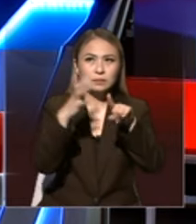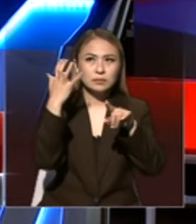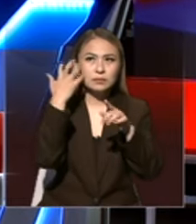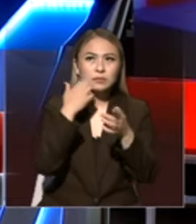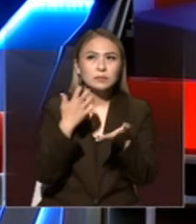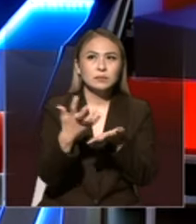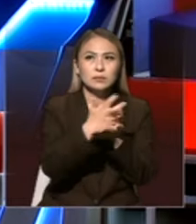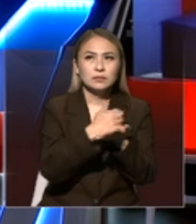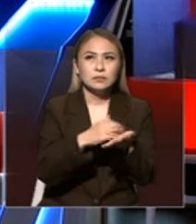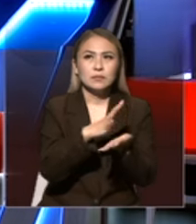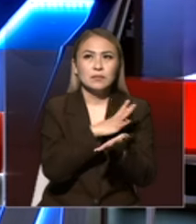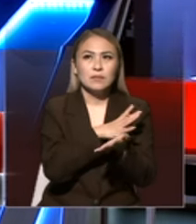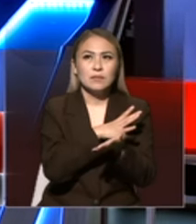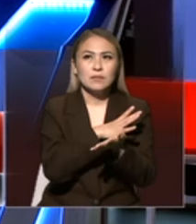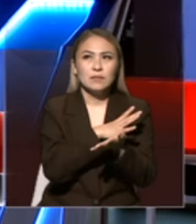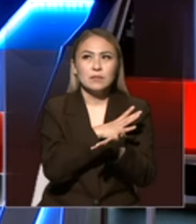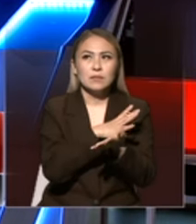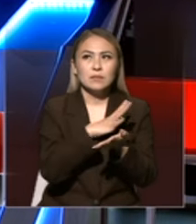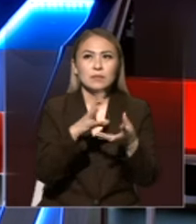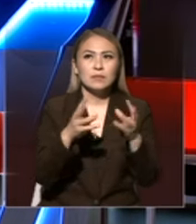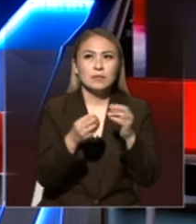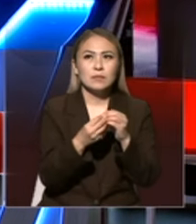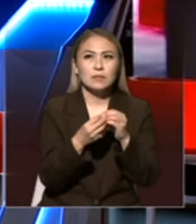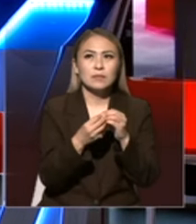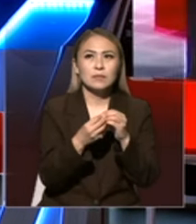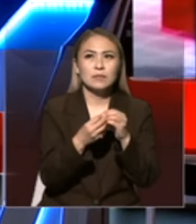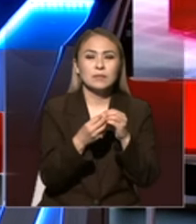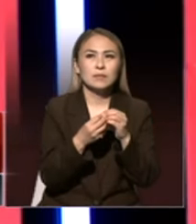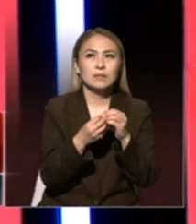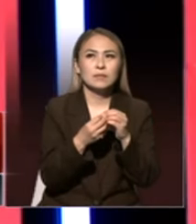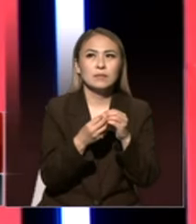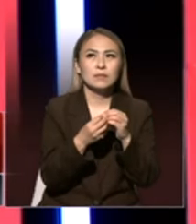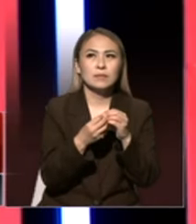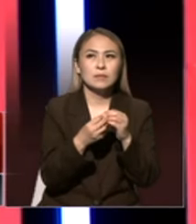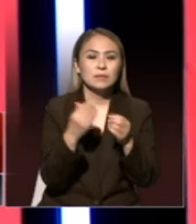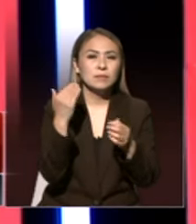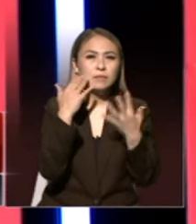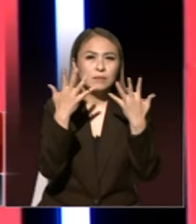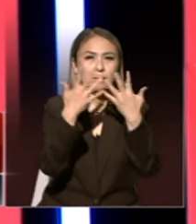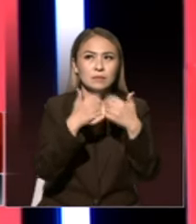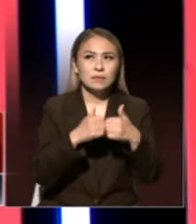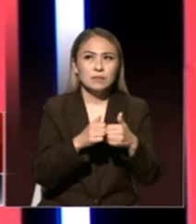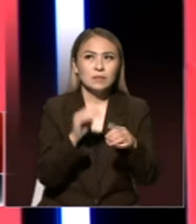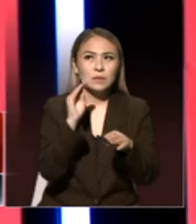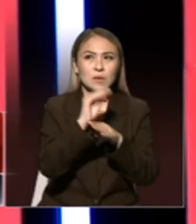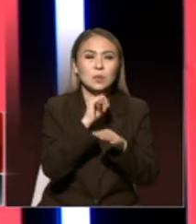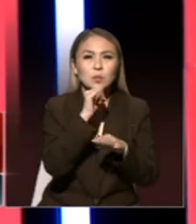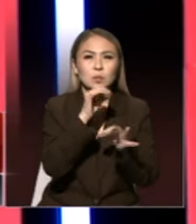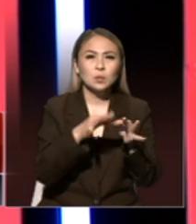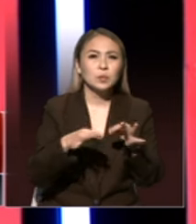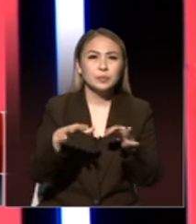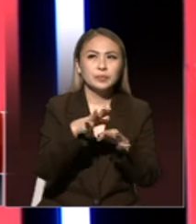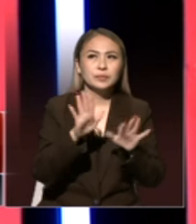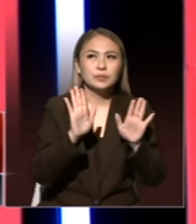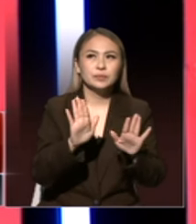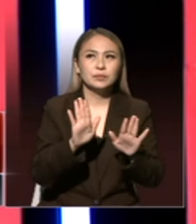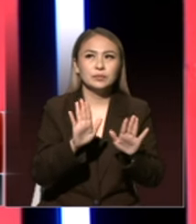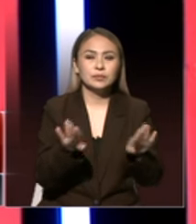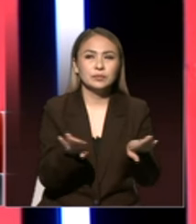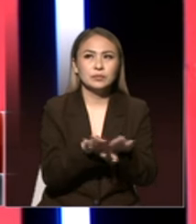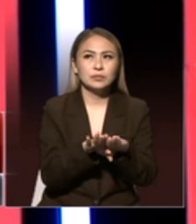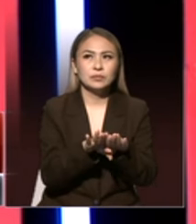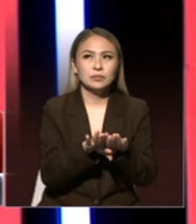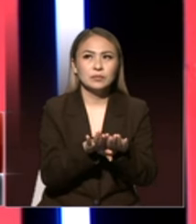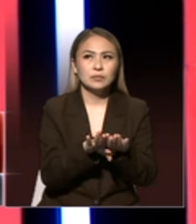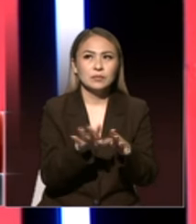утилизацияланды? Иә? Бізде және осы қанша утилизациялық мекен бар? Қателеспесеміз Қостанай облысында ғана. Оның өзінде бұл